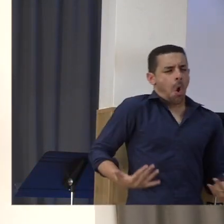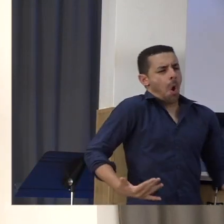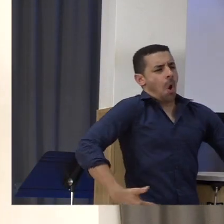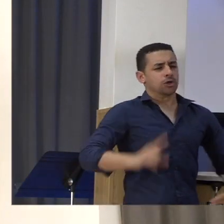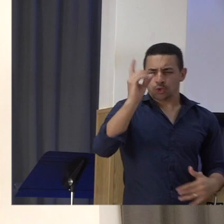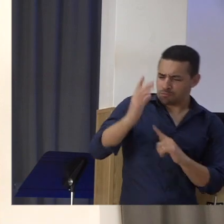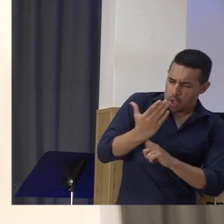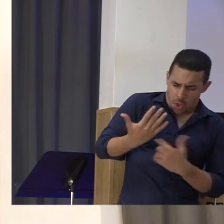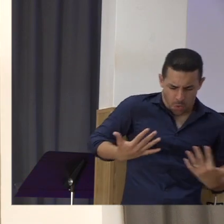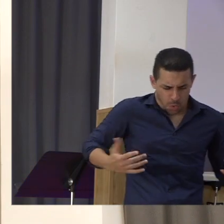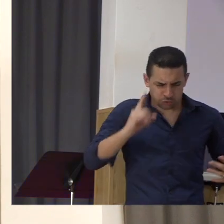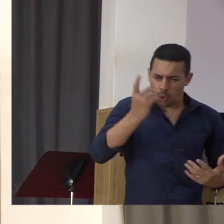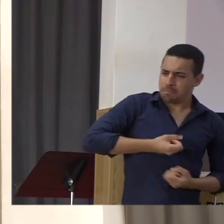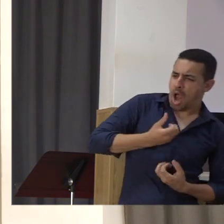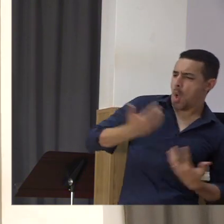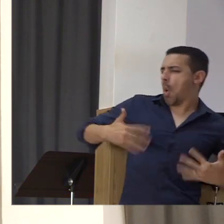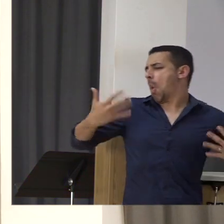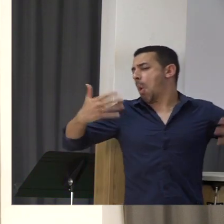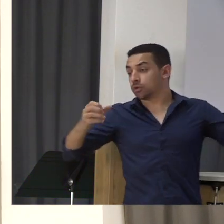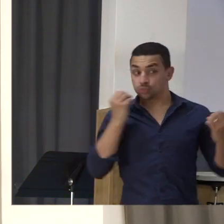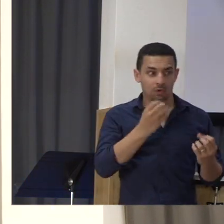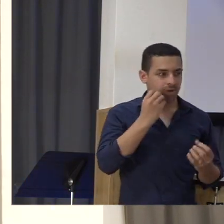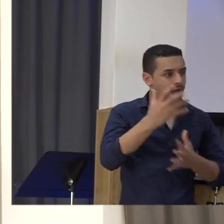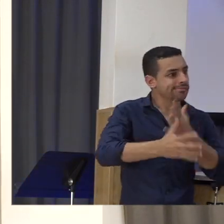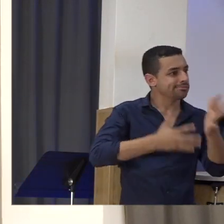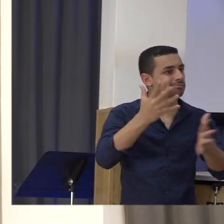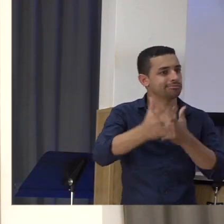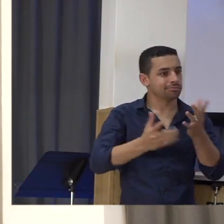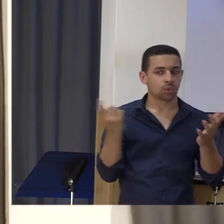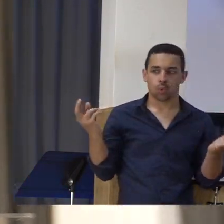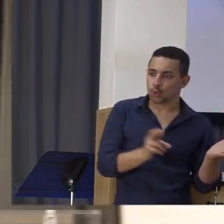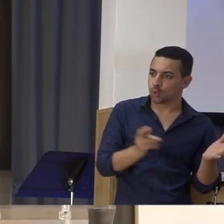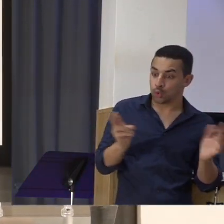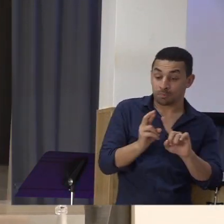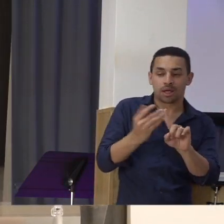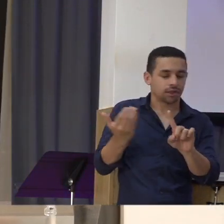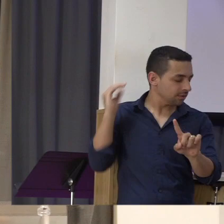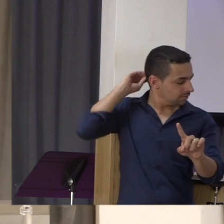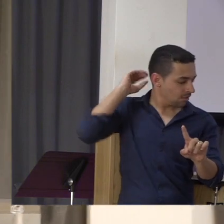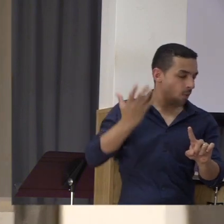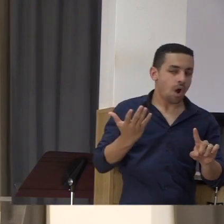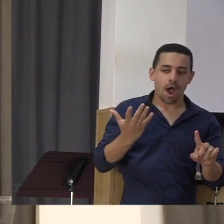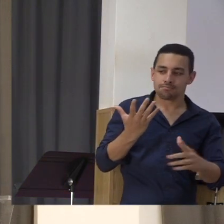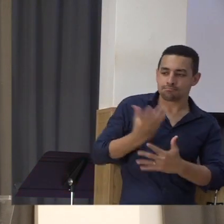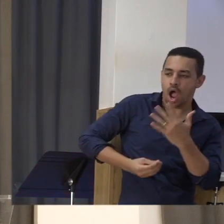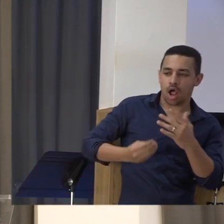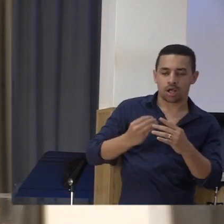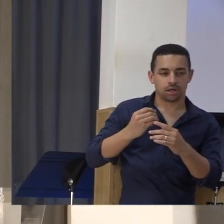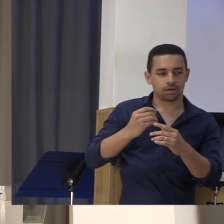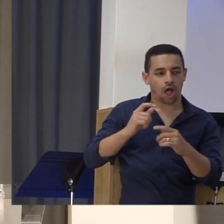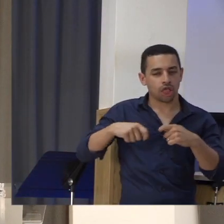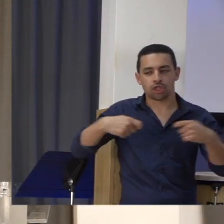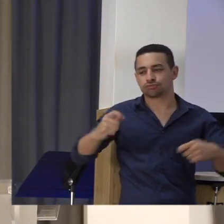Seigneur m'a révélé, le Seigneur m'a parlé. Bien souvent, ce sont des choses qui viennent cacher notre manque de dépendance à